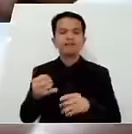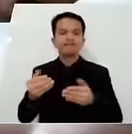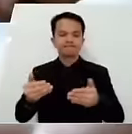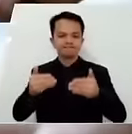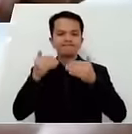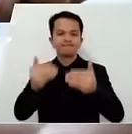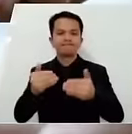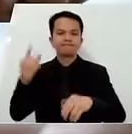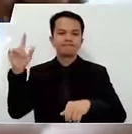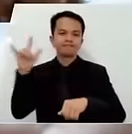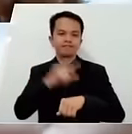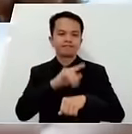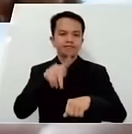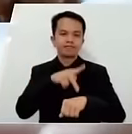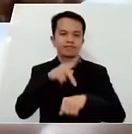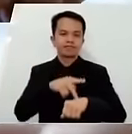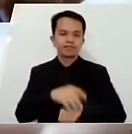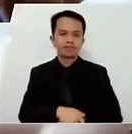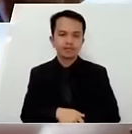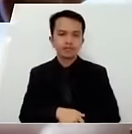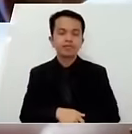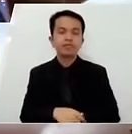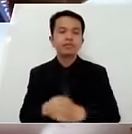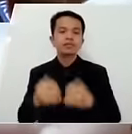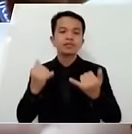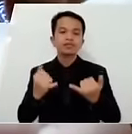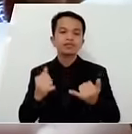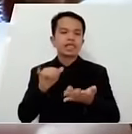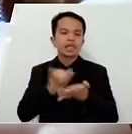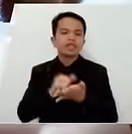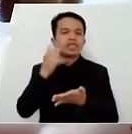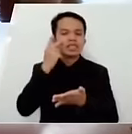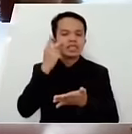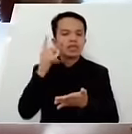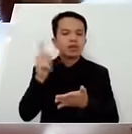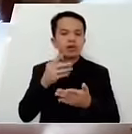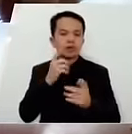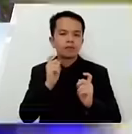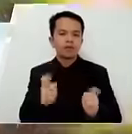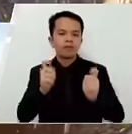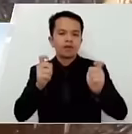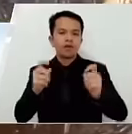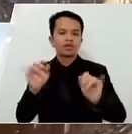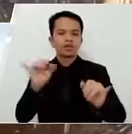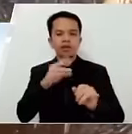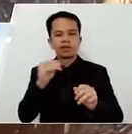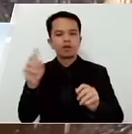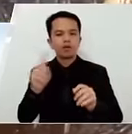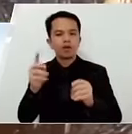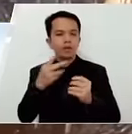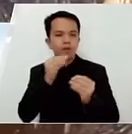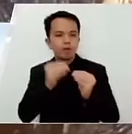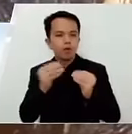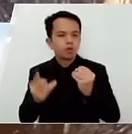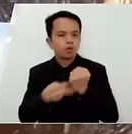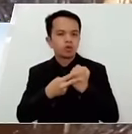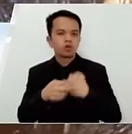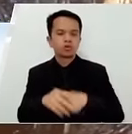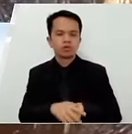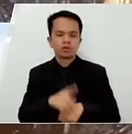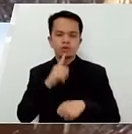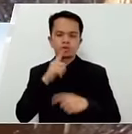We will have to see kung ano yung pinaka-feasible, pinaka-mabilis at pinaka-ligtas na paraan. It's like a dream. We have